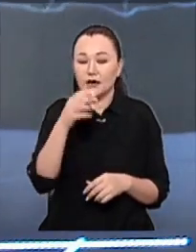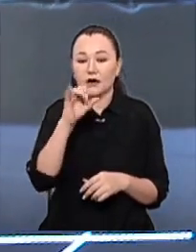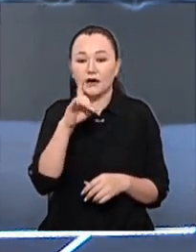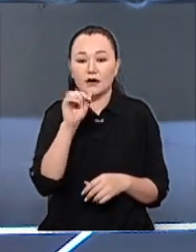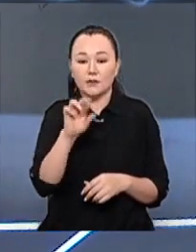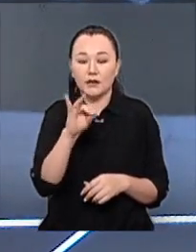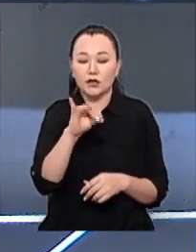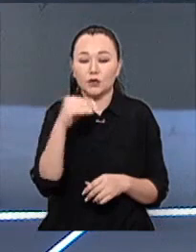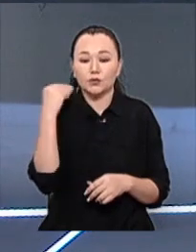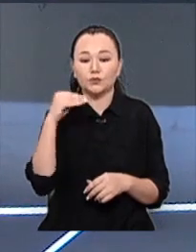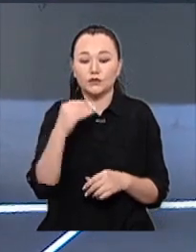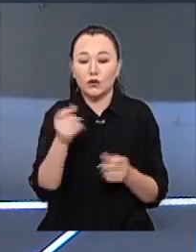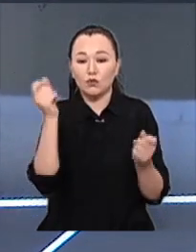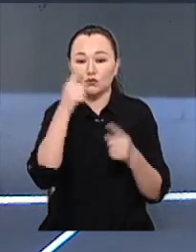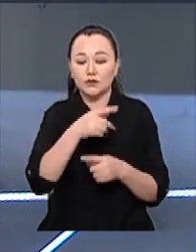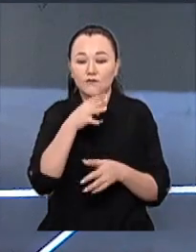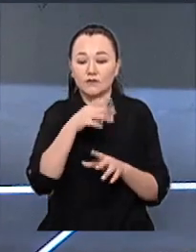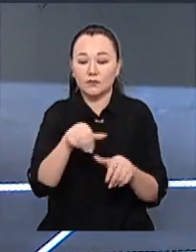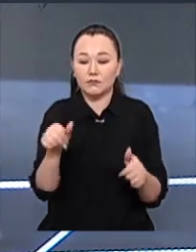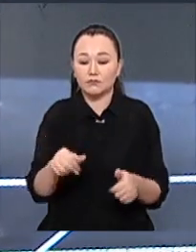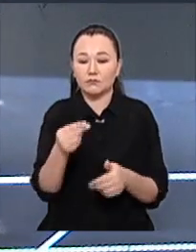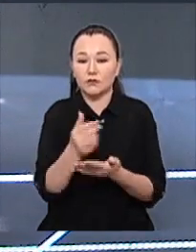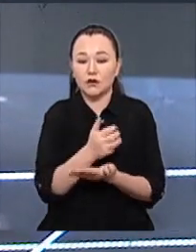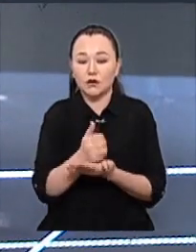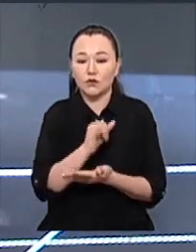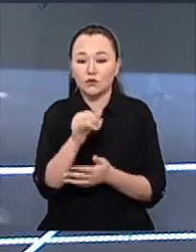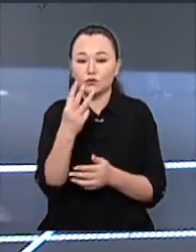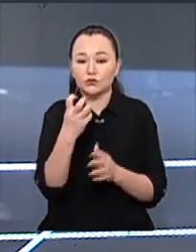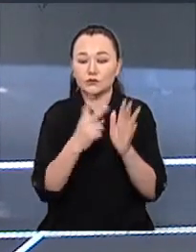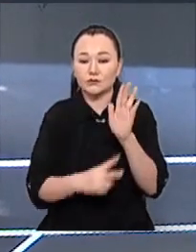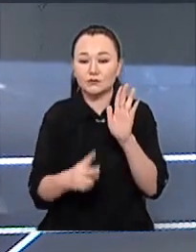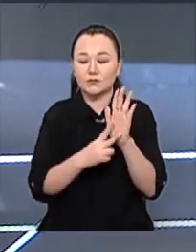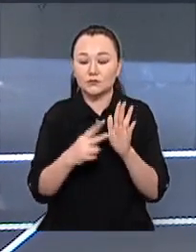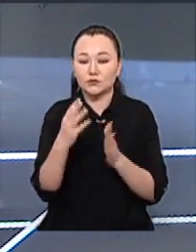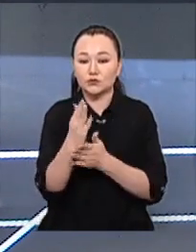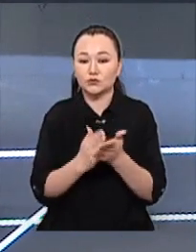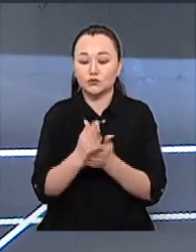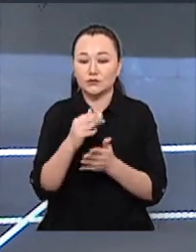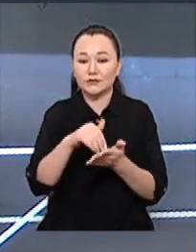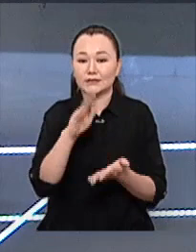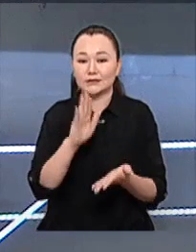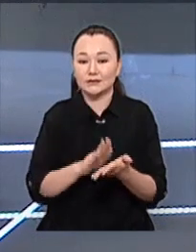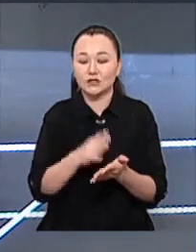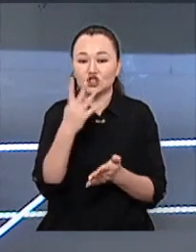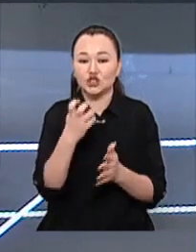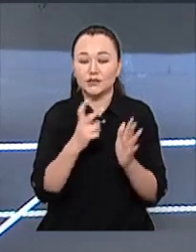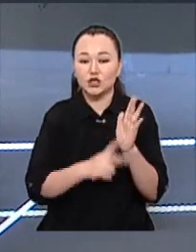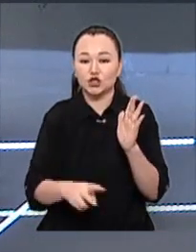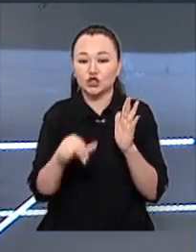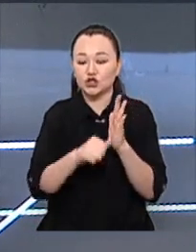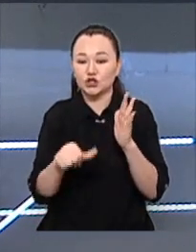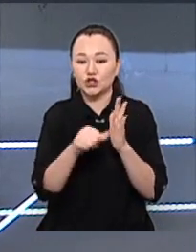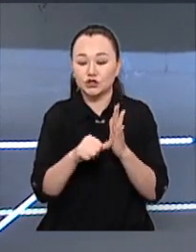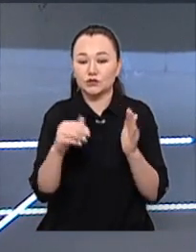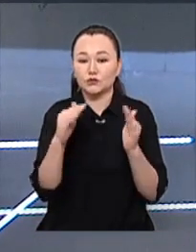Турция выяснилось это во время декларирования доходов у 377 служащих зарегистрировано 466